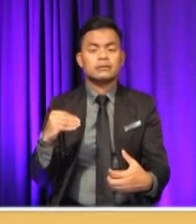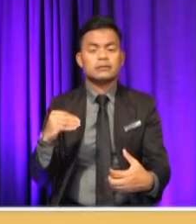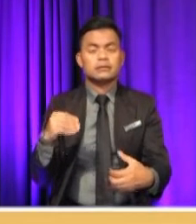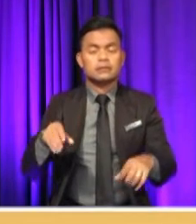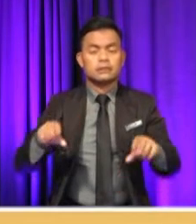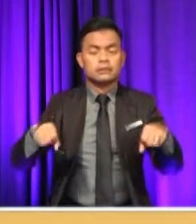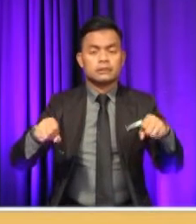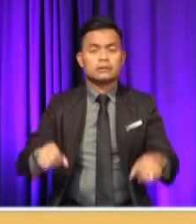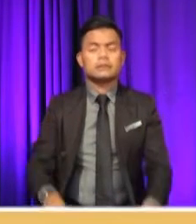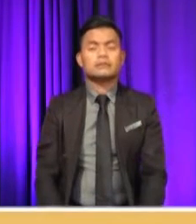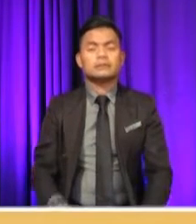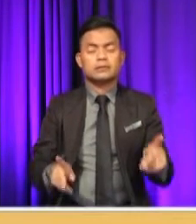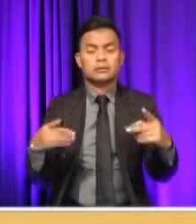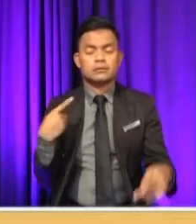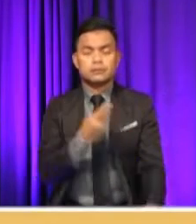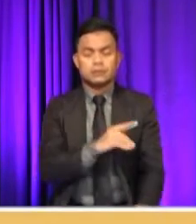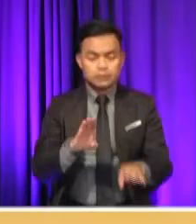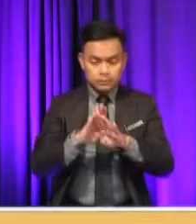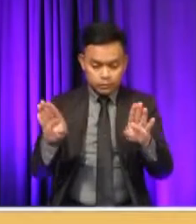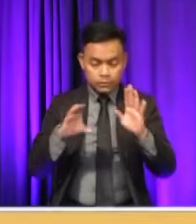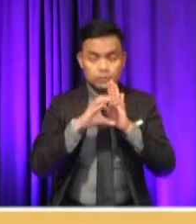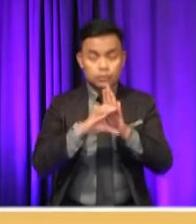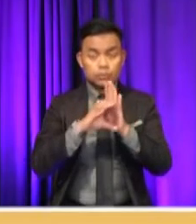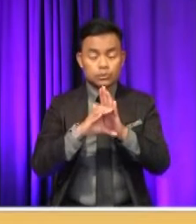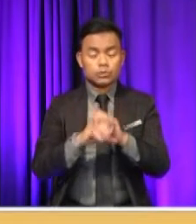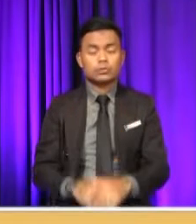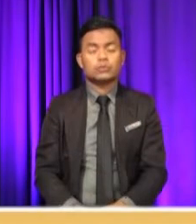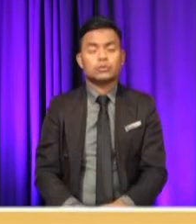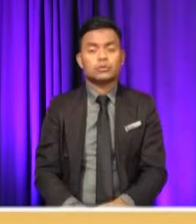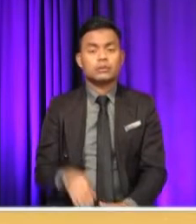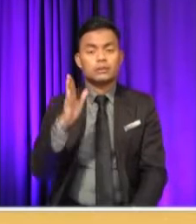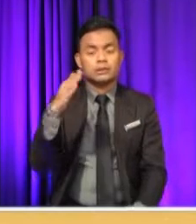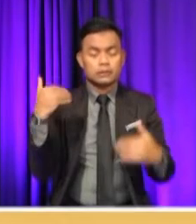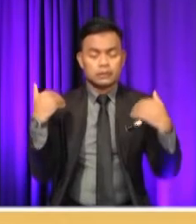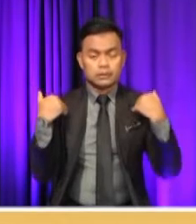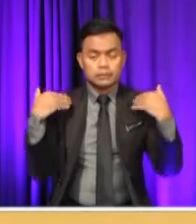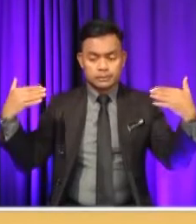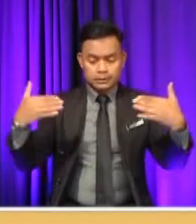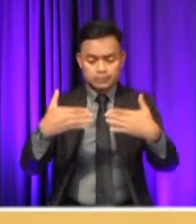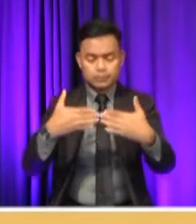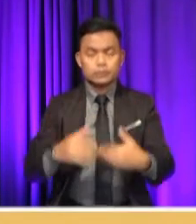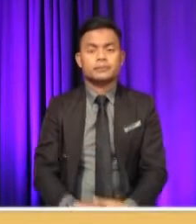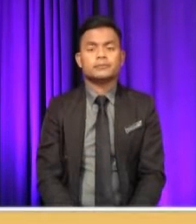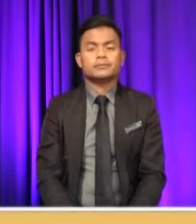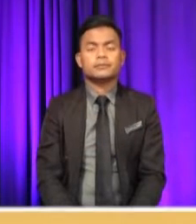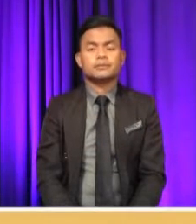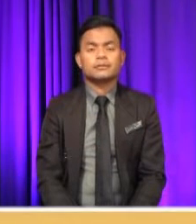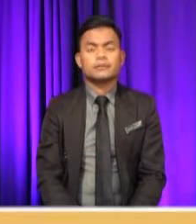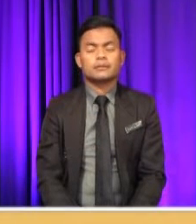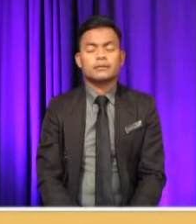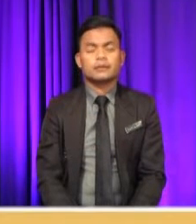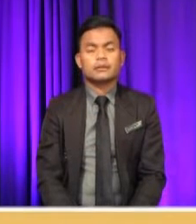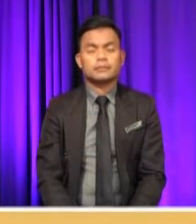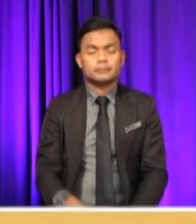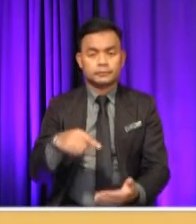kita ada buka contoh-contoh komponen elektrik, biasanya akan ada penyambung. Betul. Okey. Okey, ini